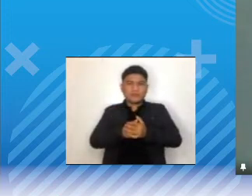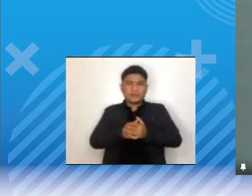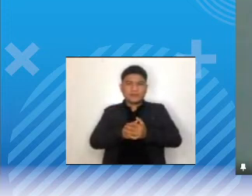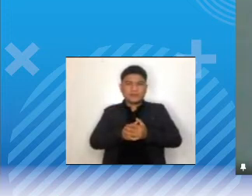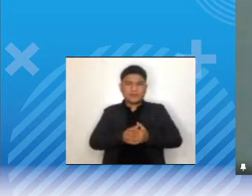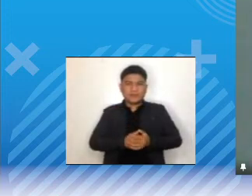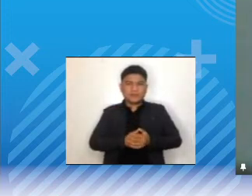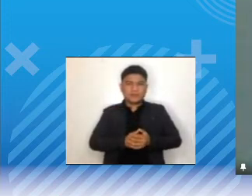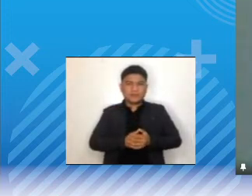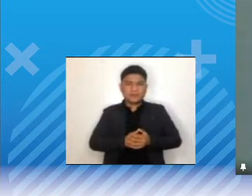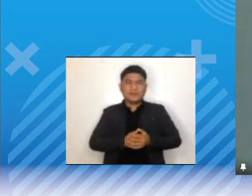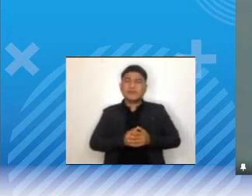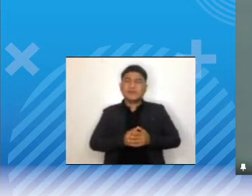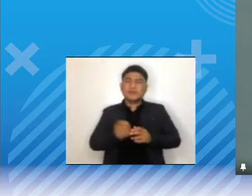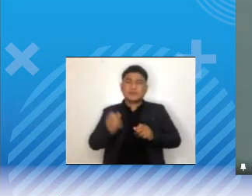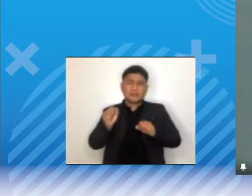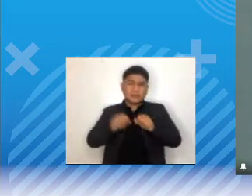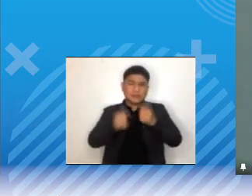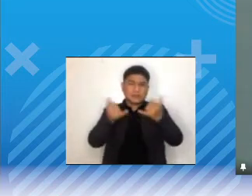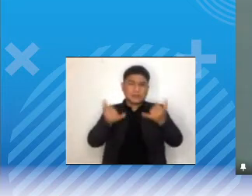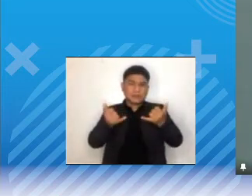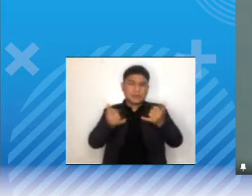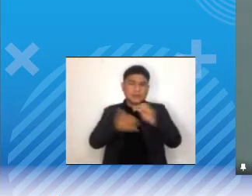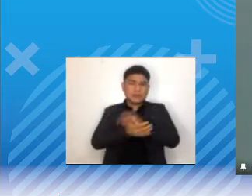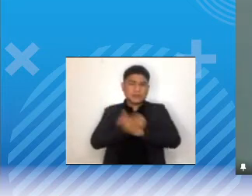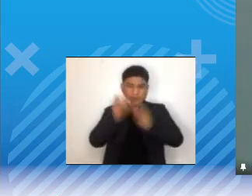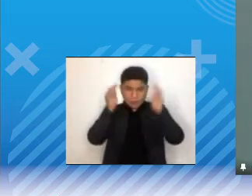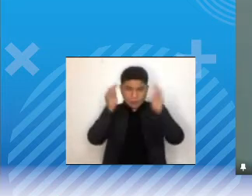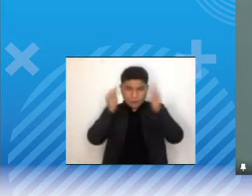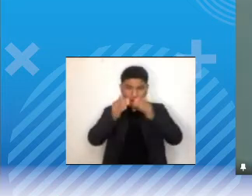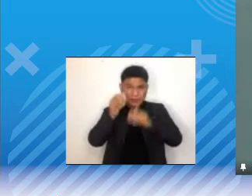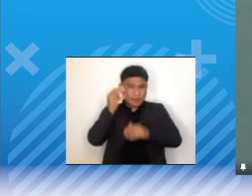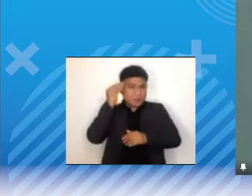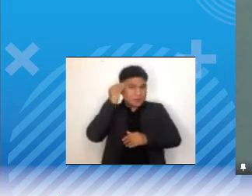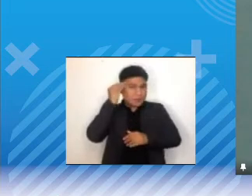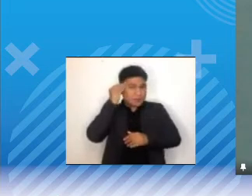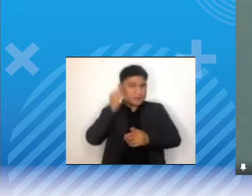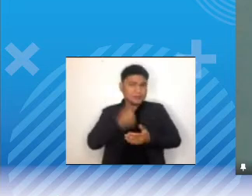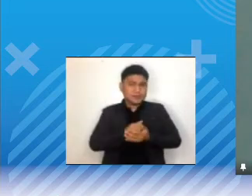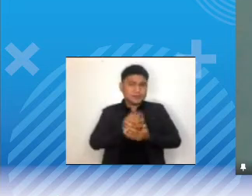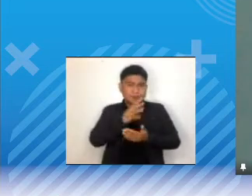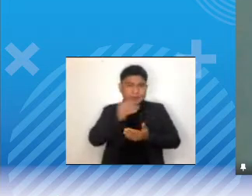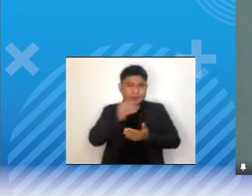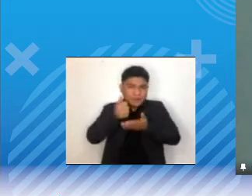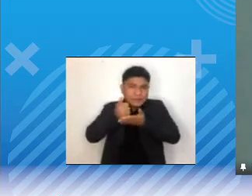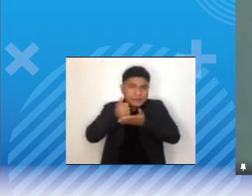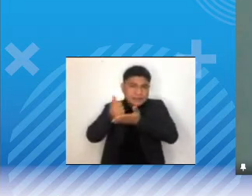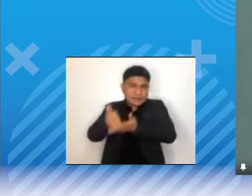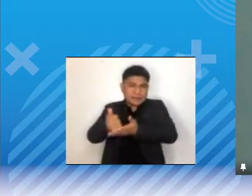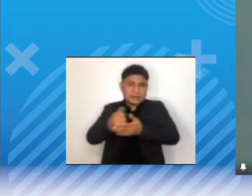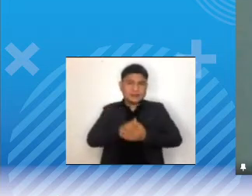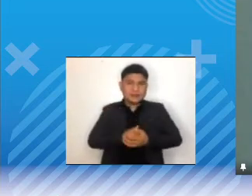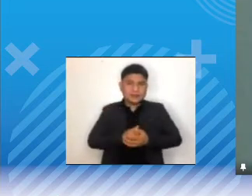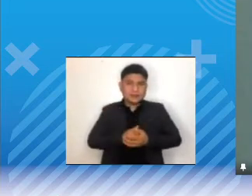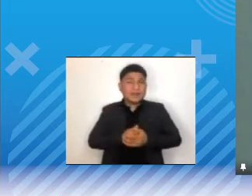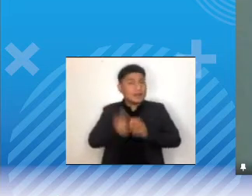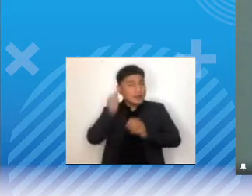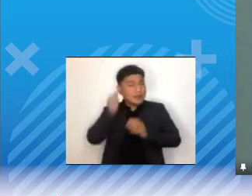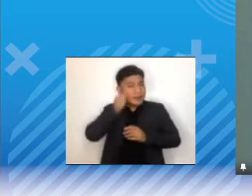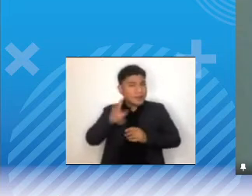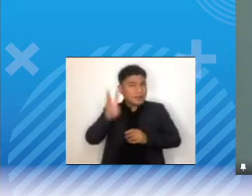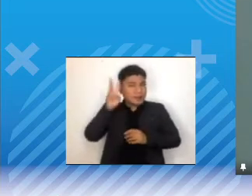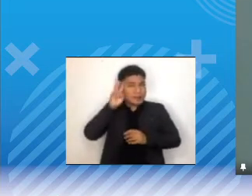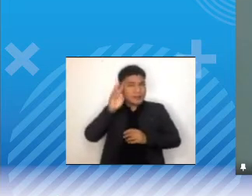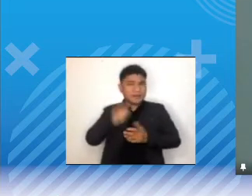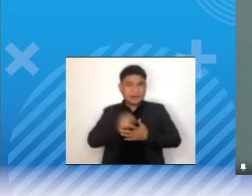control na. So, mindfulness, isa pong intervention, and isa rin po yung pagiging awareness natin